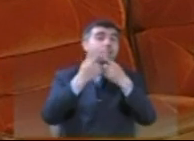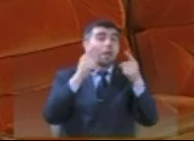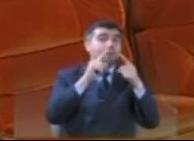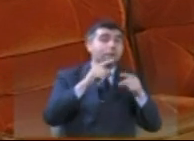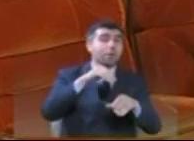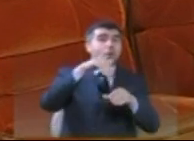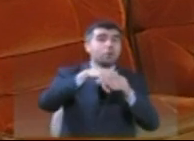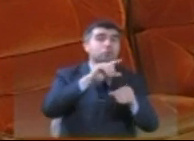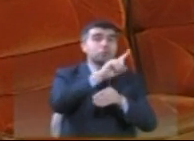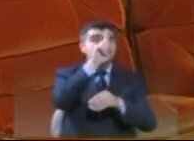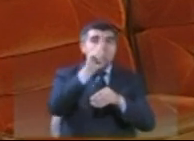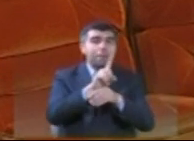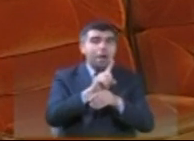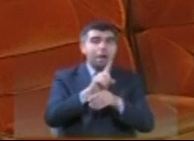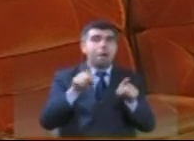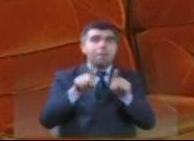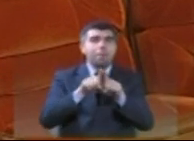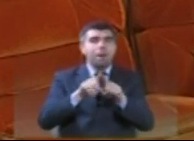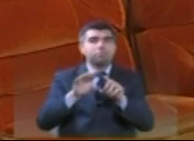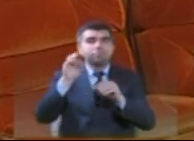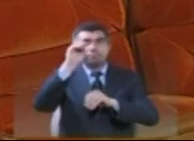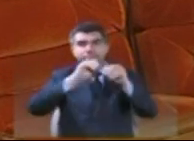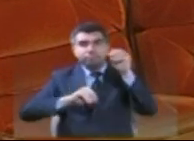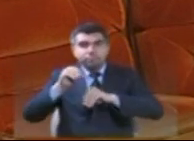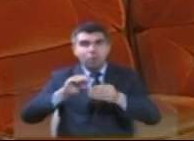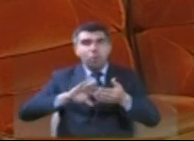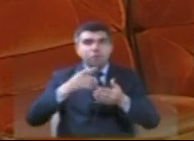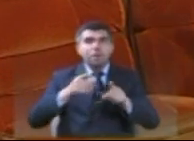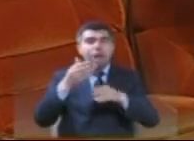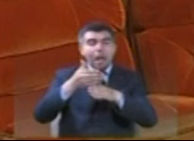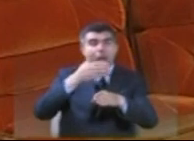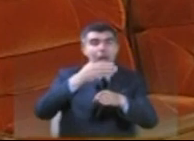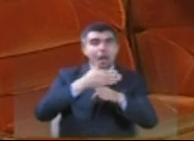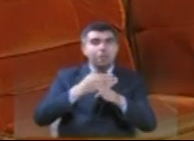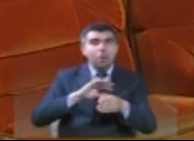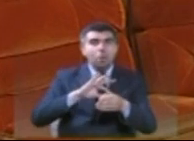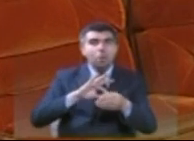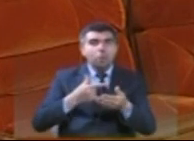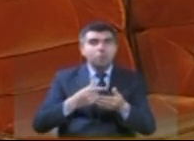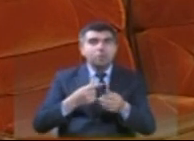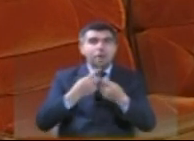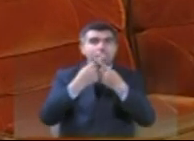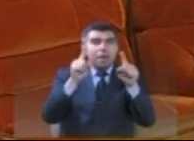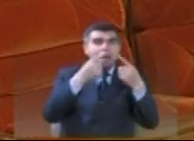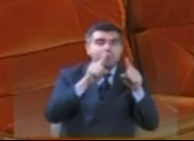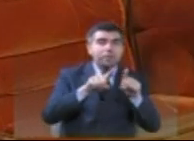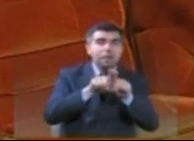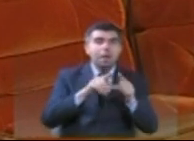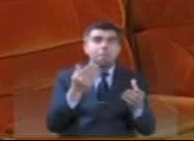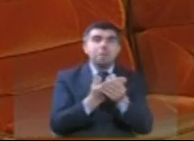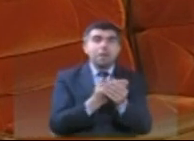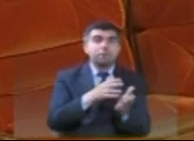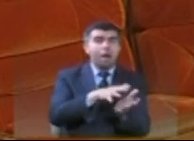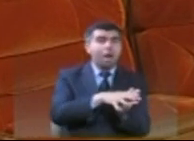ان تحدد اولويات دقيقه وترسلها للدراسه تتعطيك واحد المجموعه ديال المشاريع دفعه واحده. عندنا